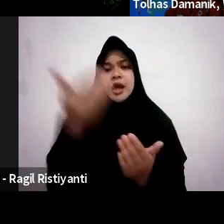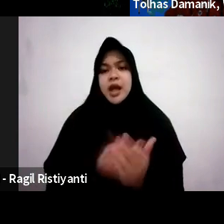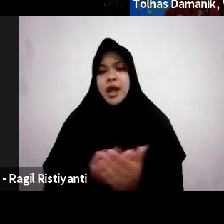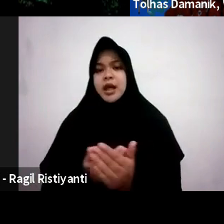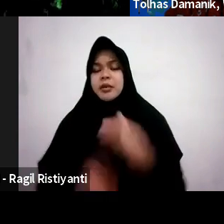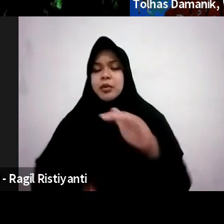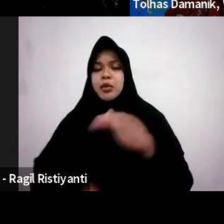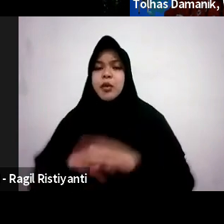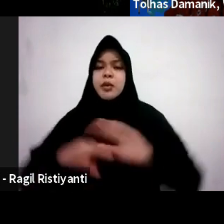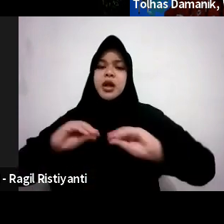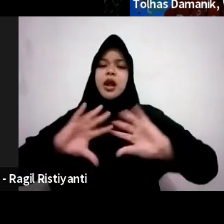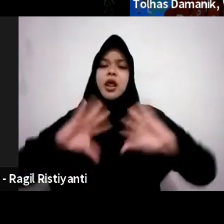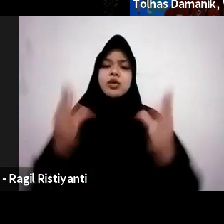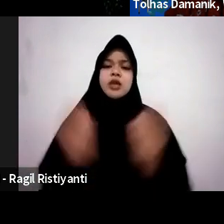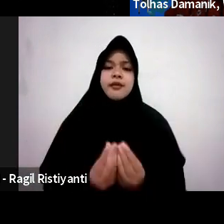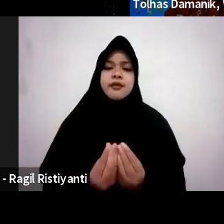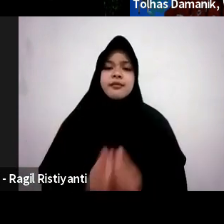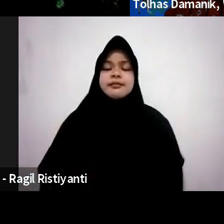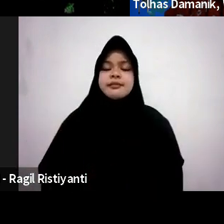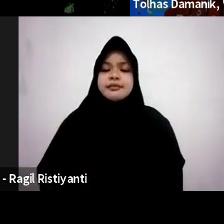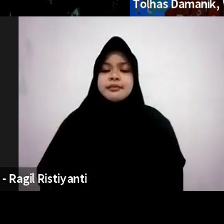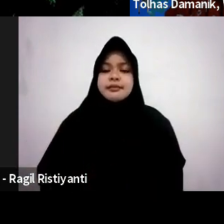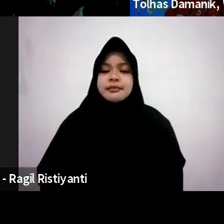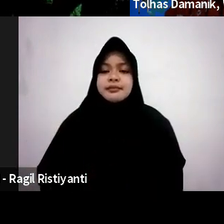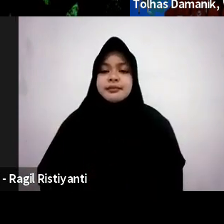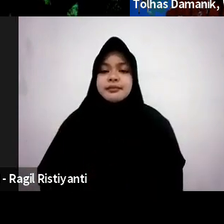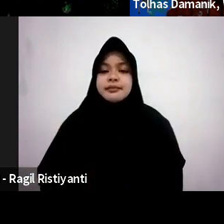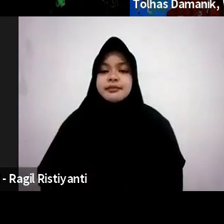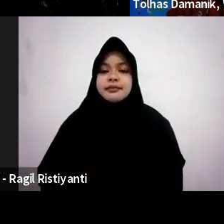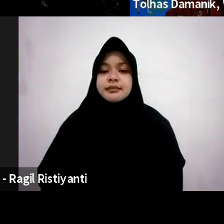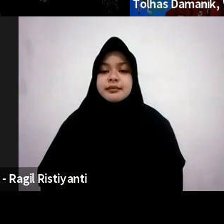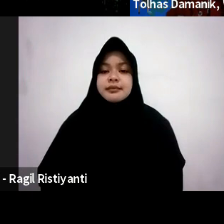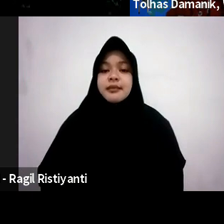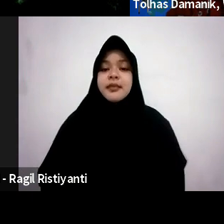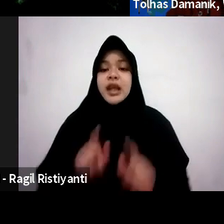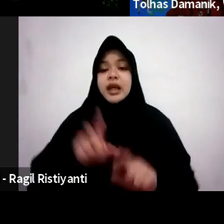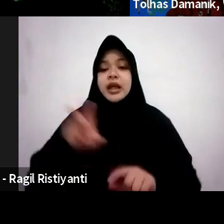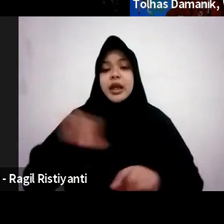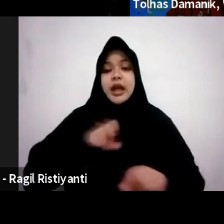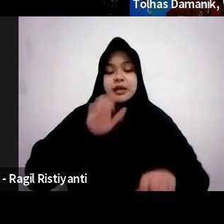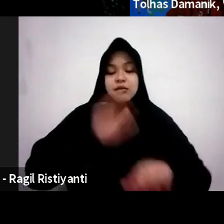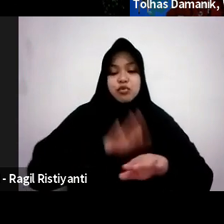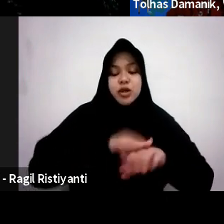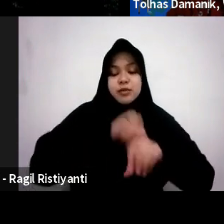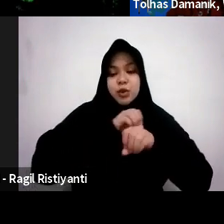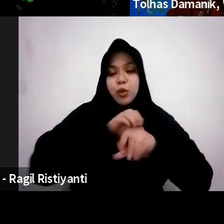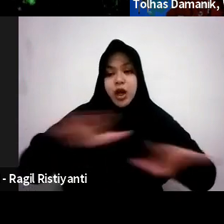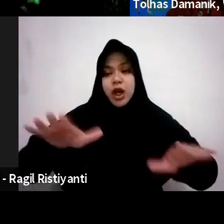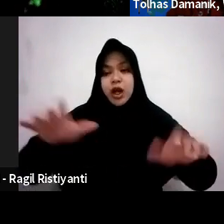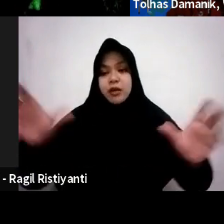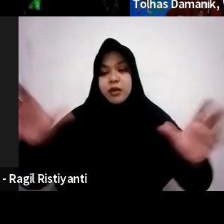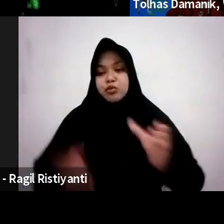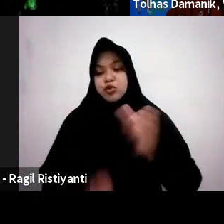pendidikan inklusif Nah dari dari pembudayaan itu kemudian muncullah Kelompok kerja pendidikan